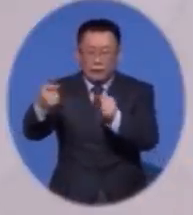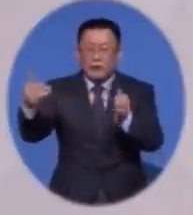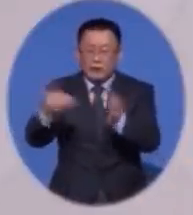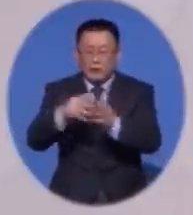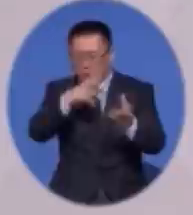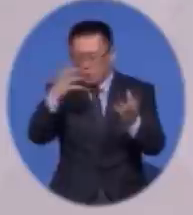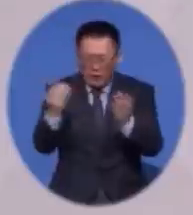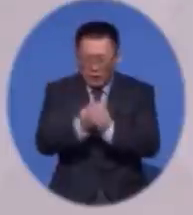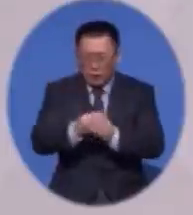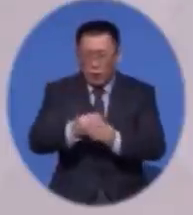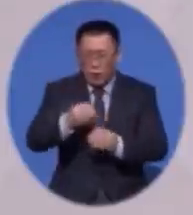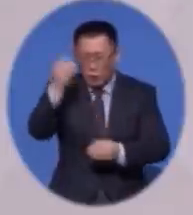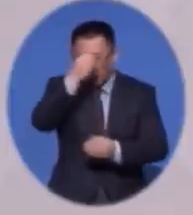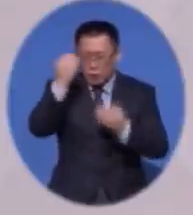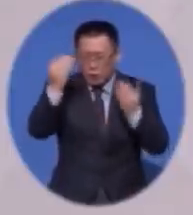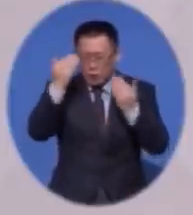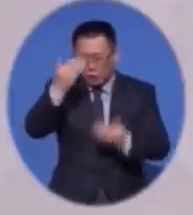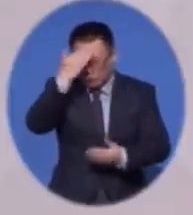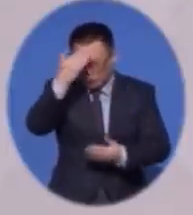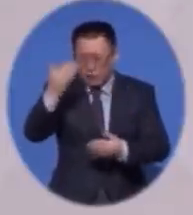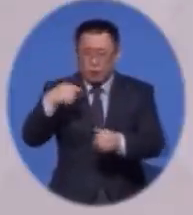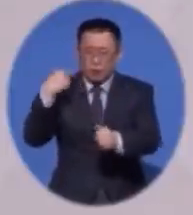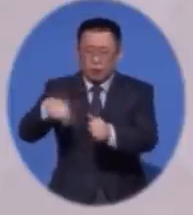완전 고교 무상교육을 실시합니다.